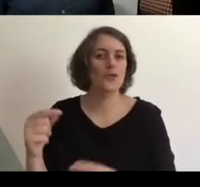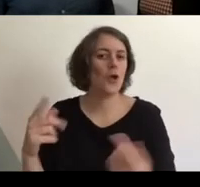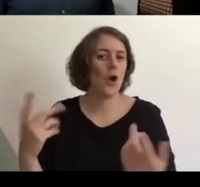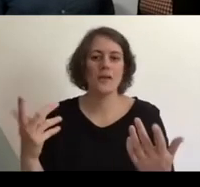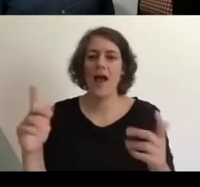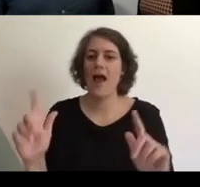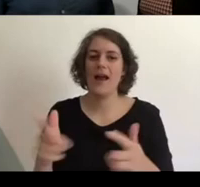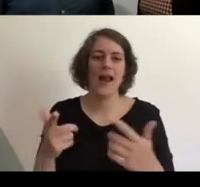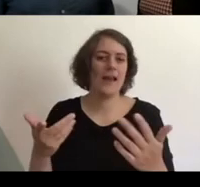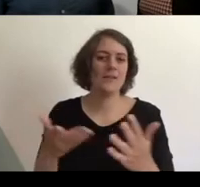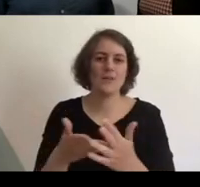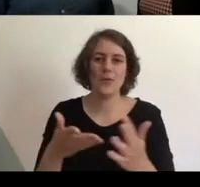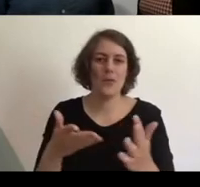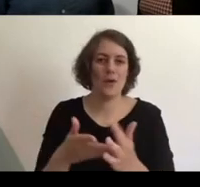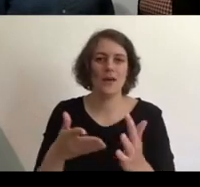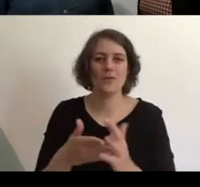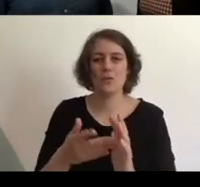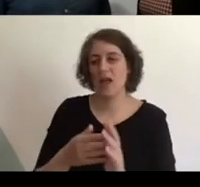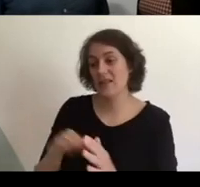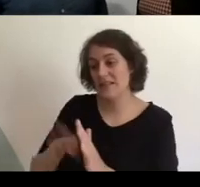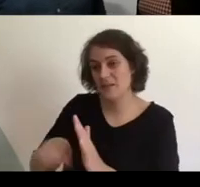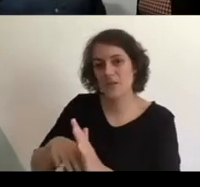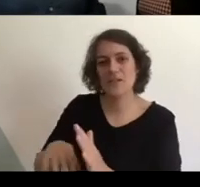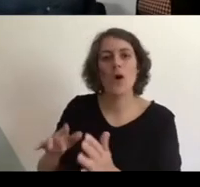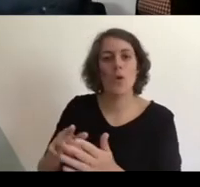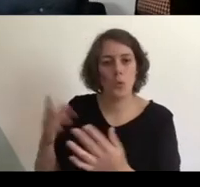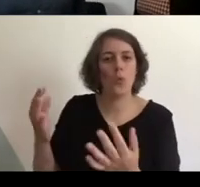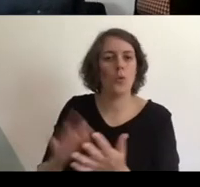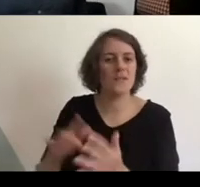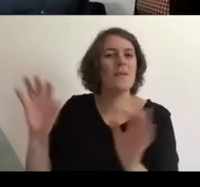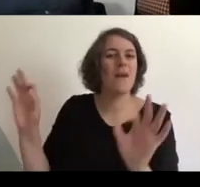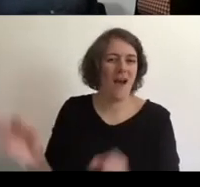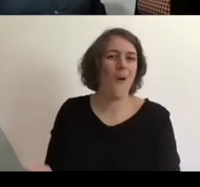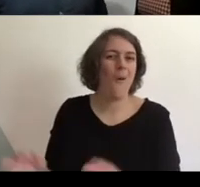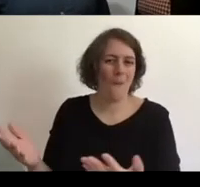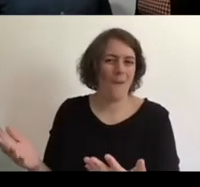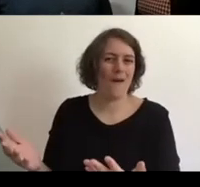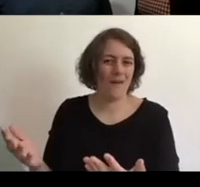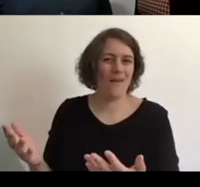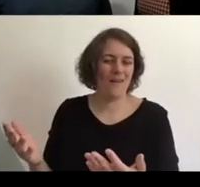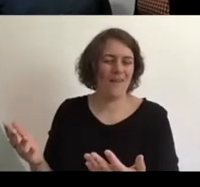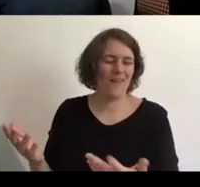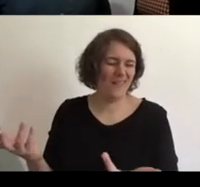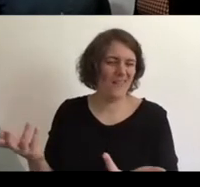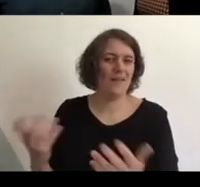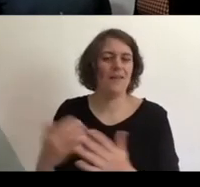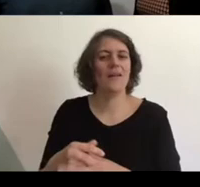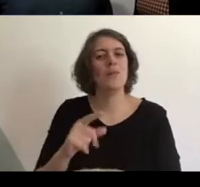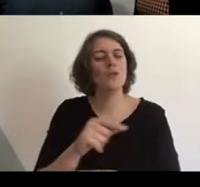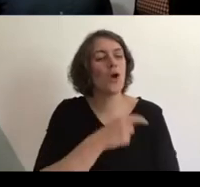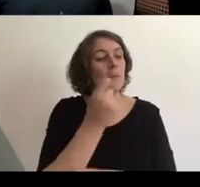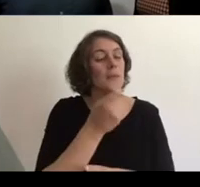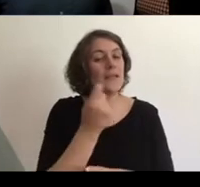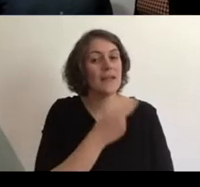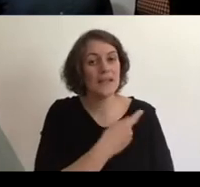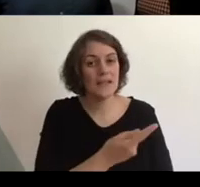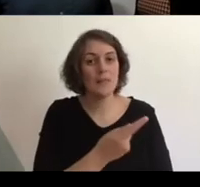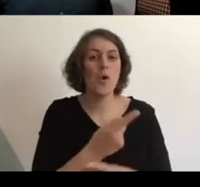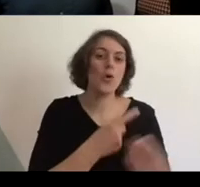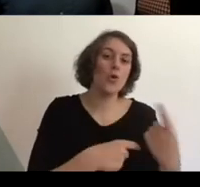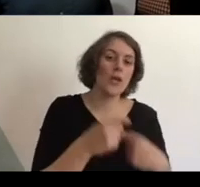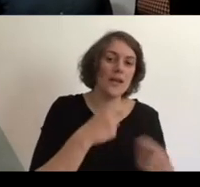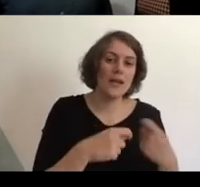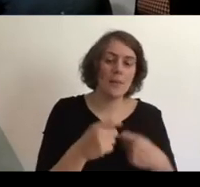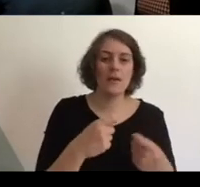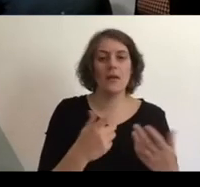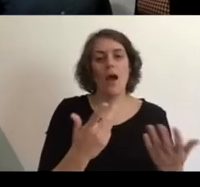sie braucht. Und da, wo es nicht funktioniert und wo die Hürden sind, sind die Betriebe oder die Unternehmen,